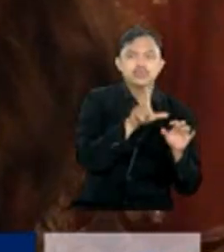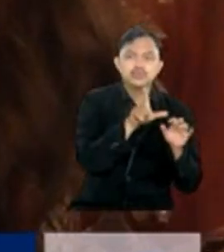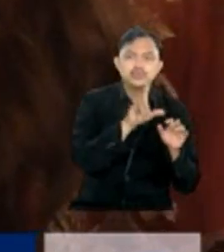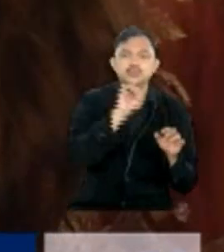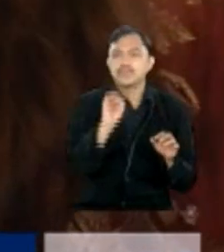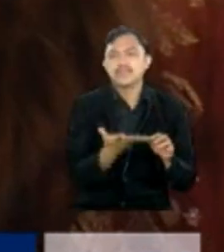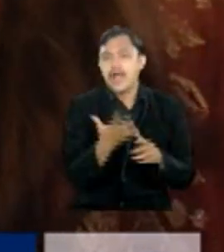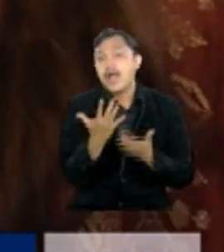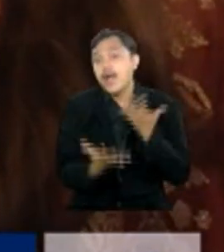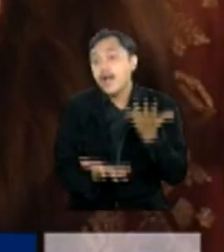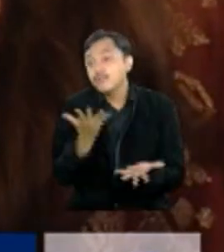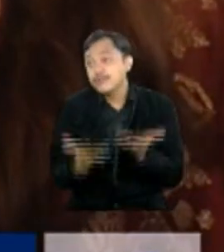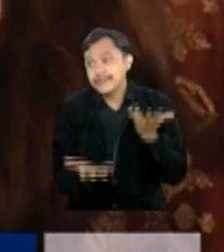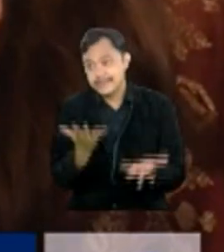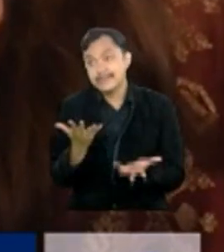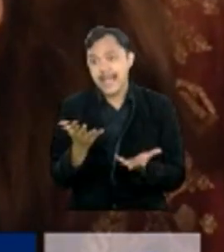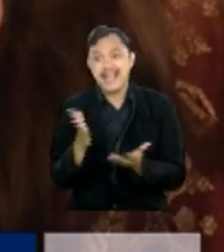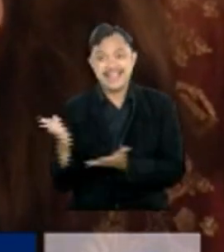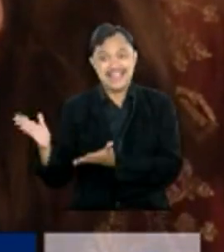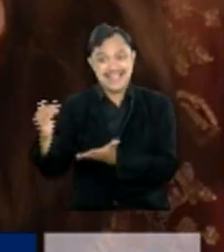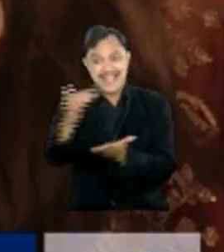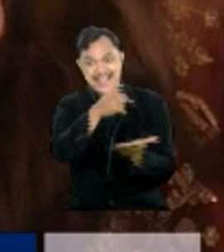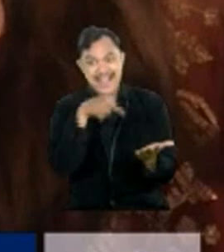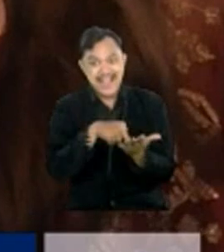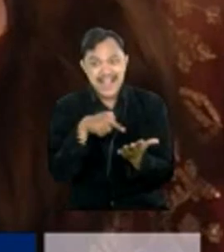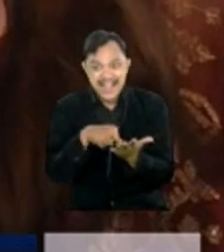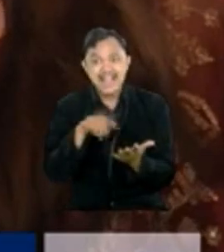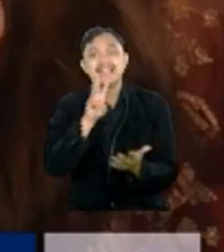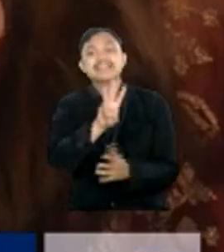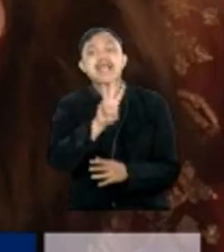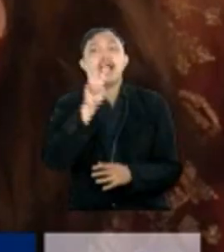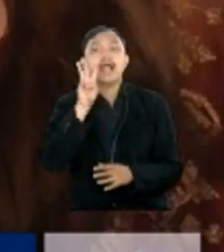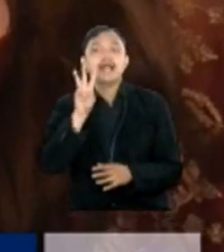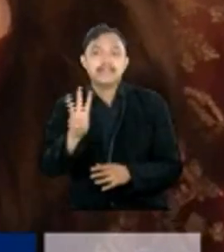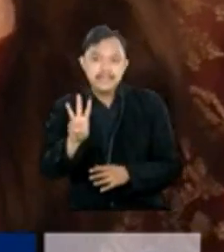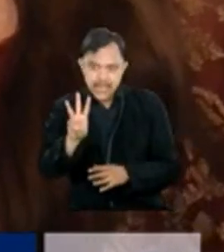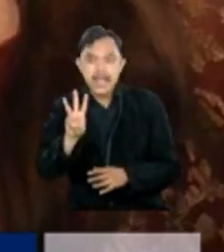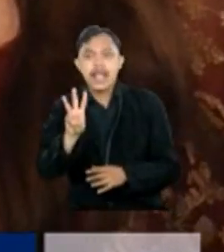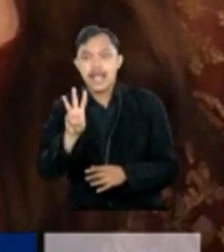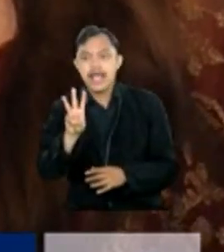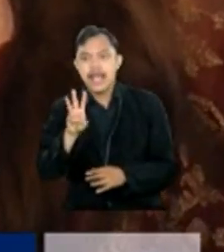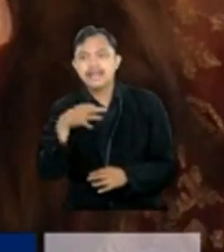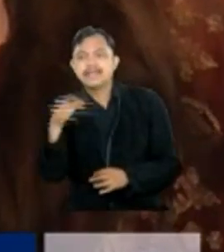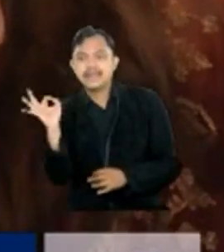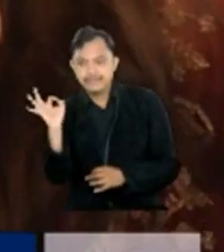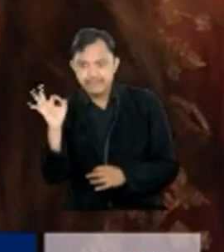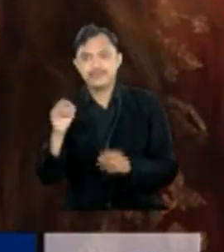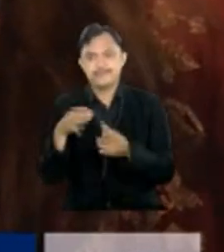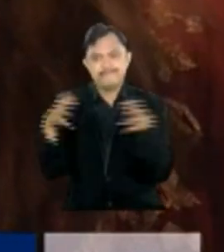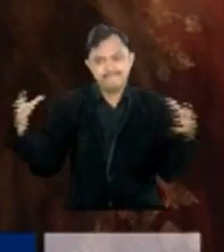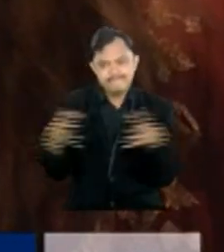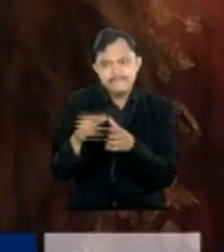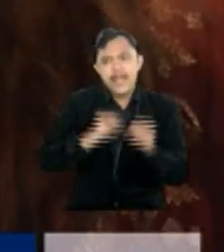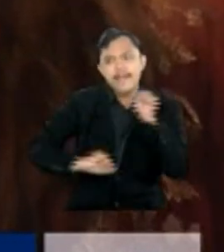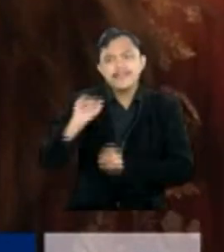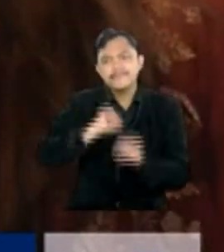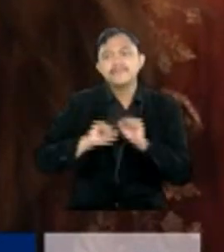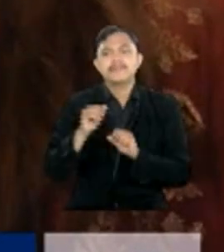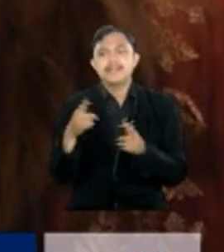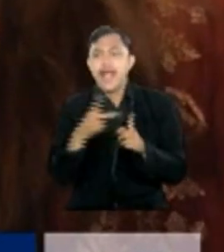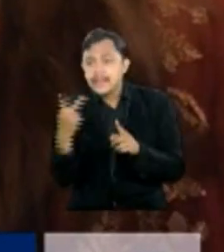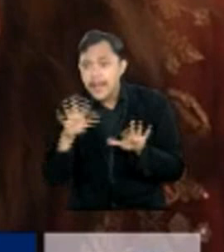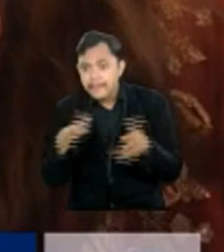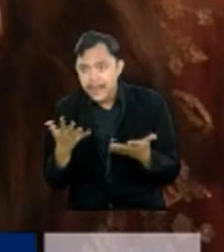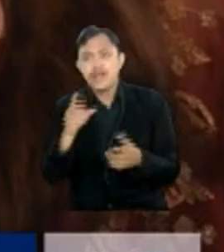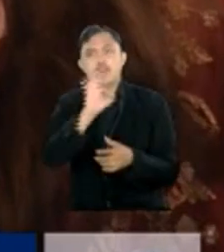Kerja mencatat sebesar 3.300 jiwa yang bekerja, artinya hanya